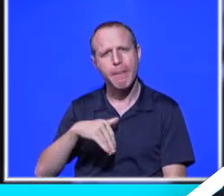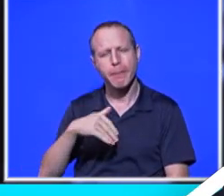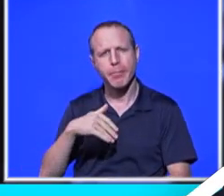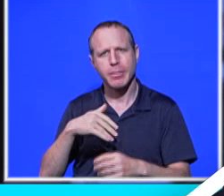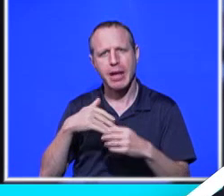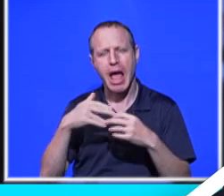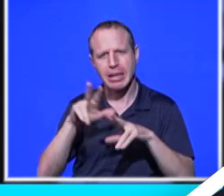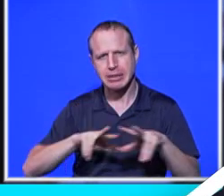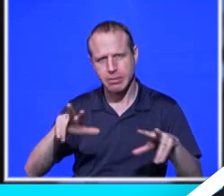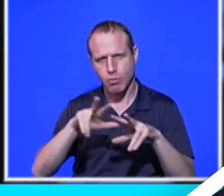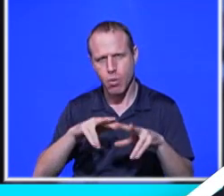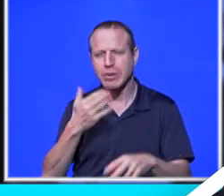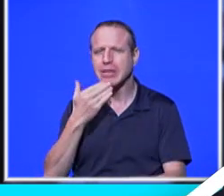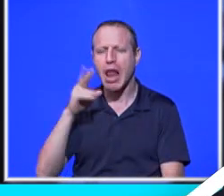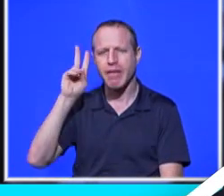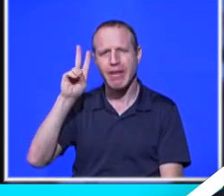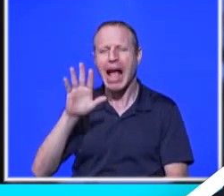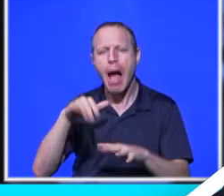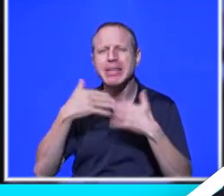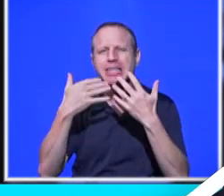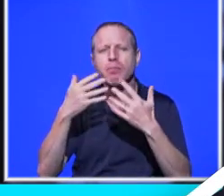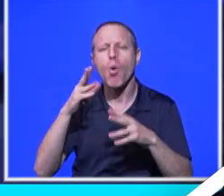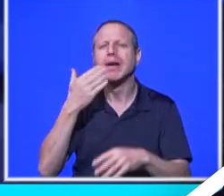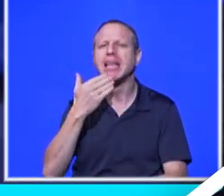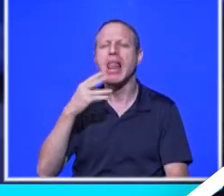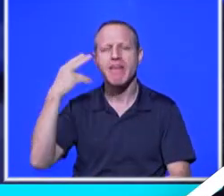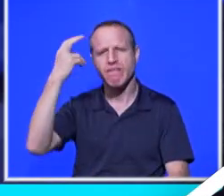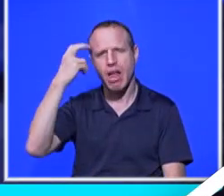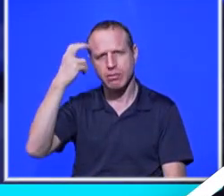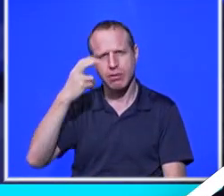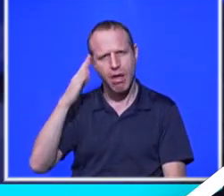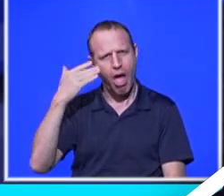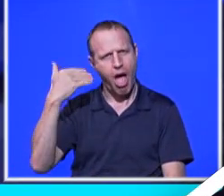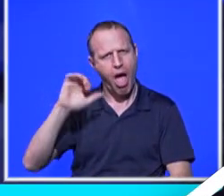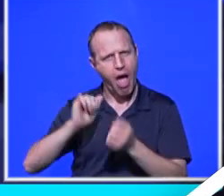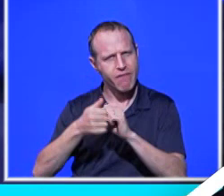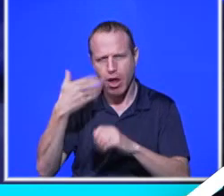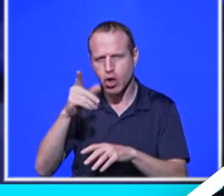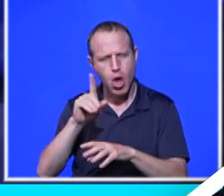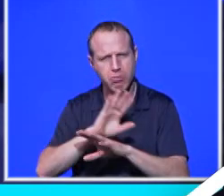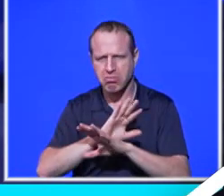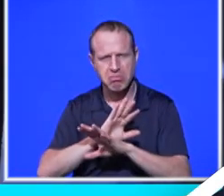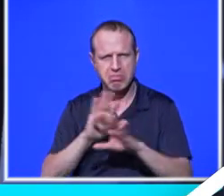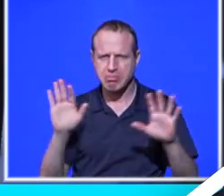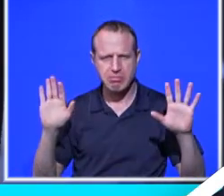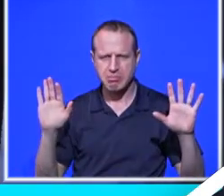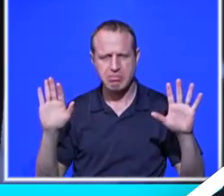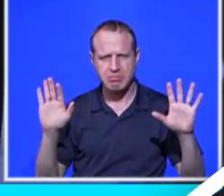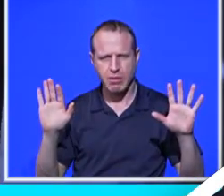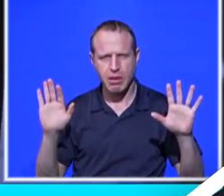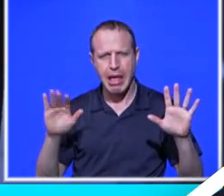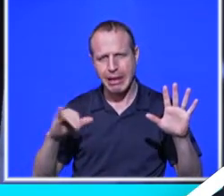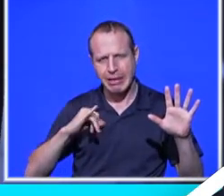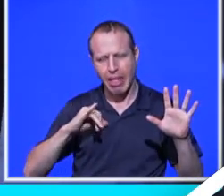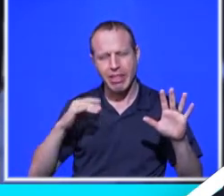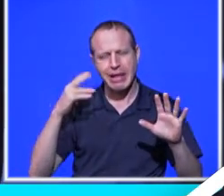הסיפור הישראלי-פלסטיני, פתאום גם הפך להיות נון-אישו. זאת אומרת, העניין הישראלי-פלסטיני